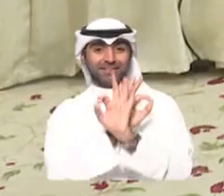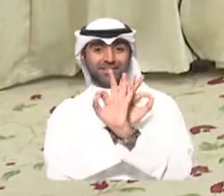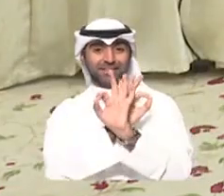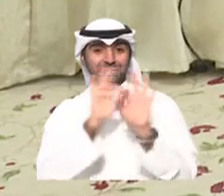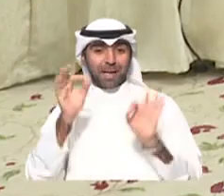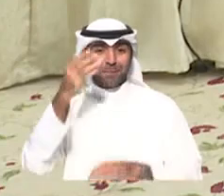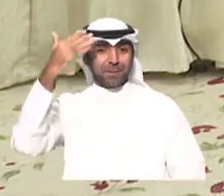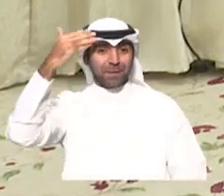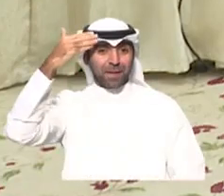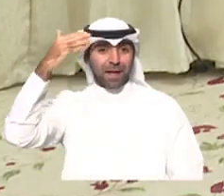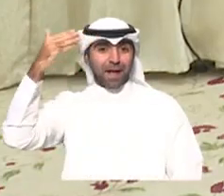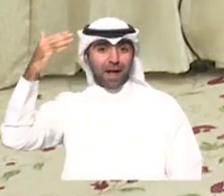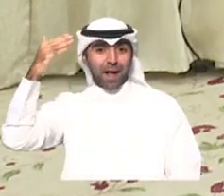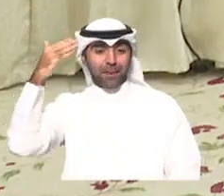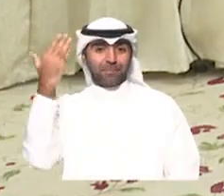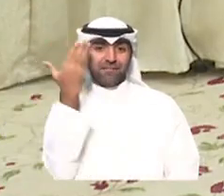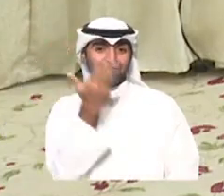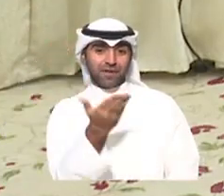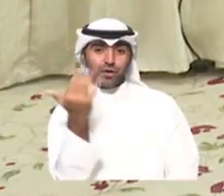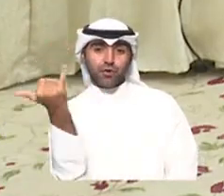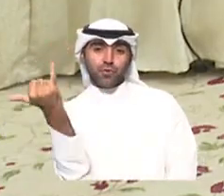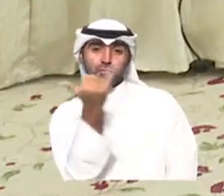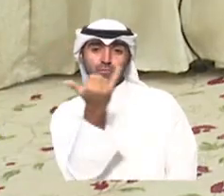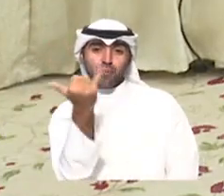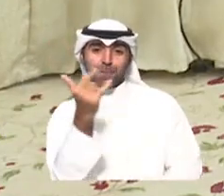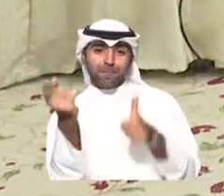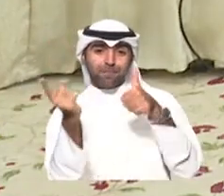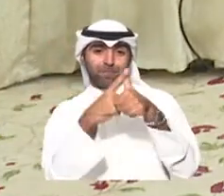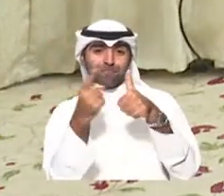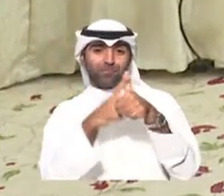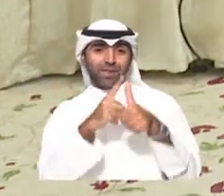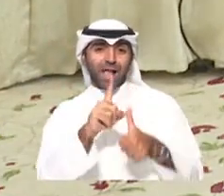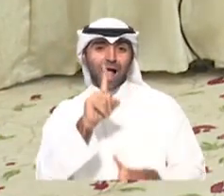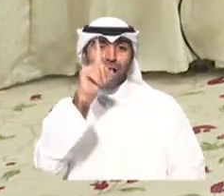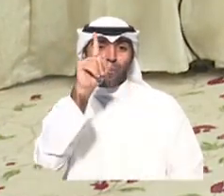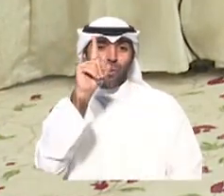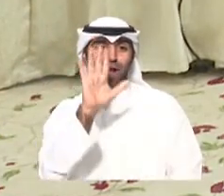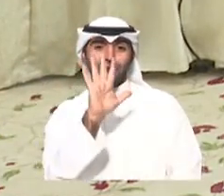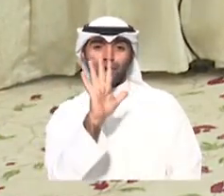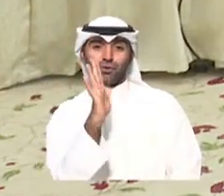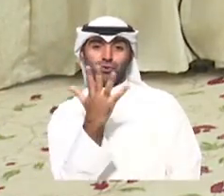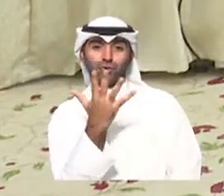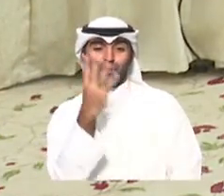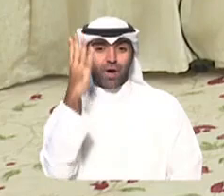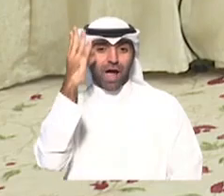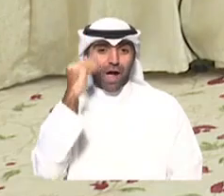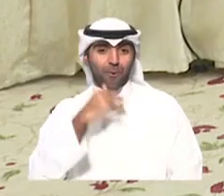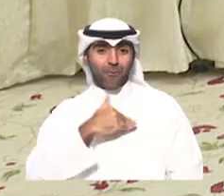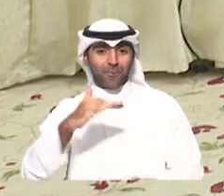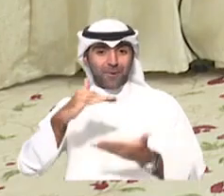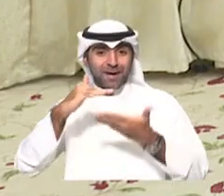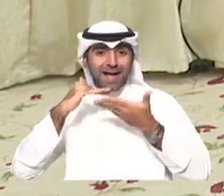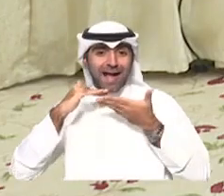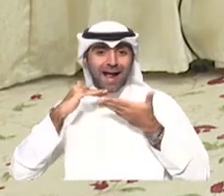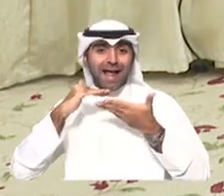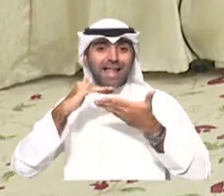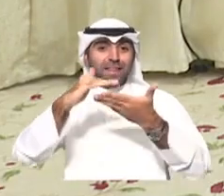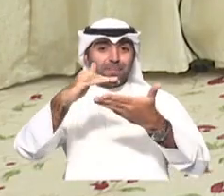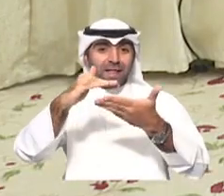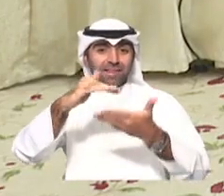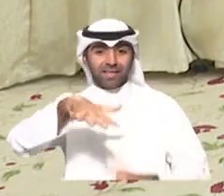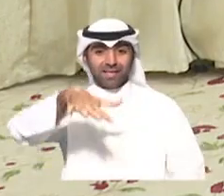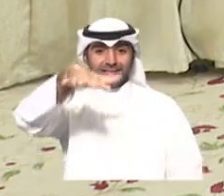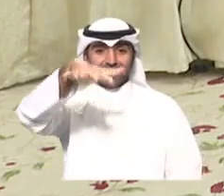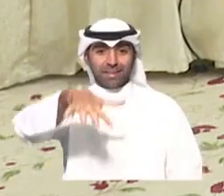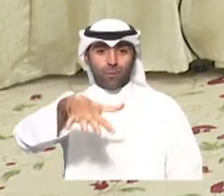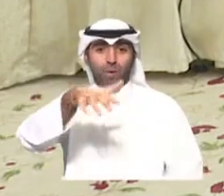قصروا، خذوا كل الاعتبارات من ناحية الثقافة ومن ناحية الدين ومن ناحية أشياء كثيرة، بحيث